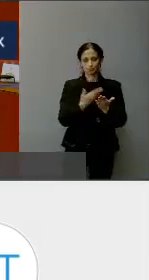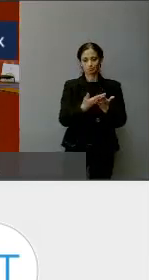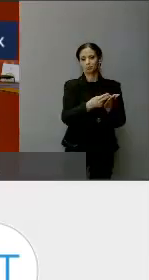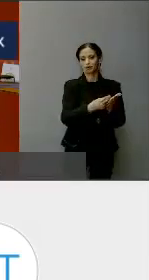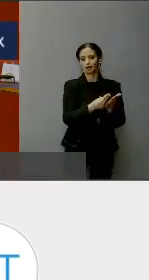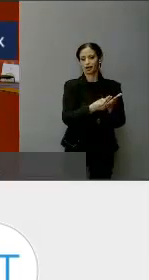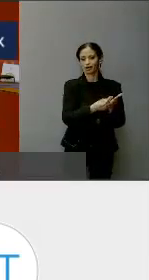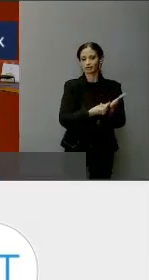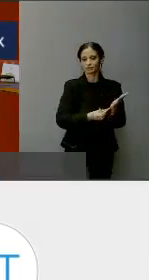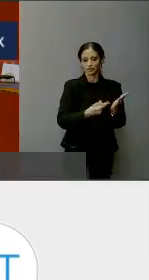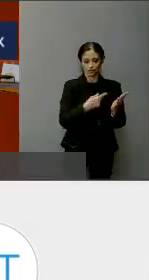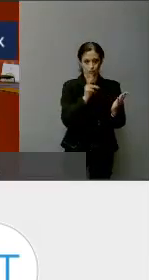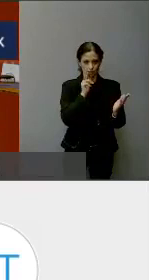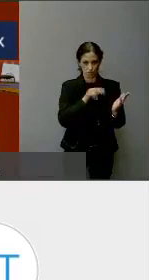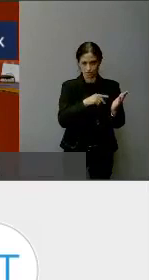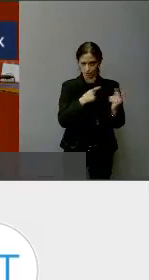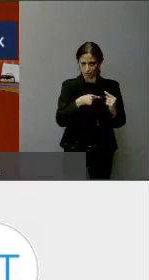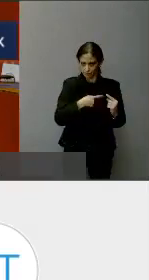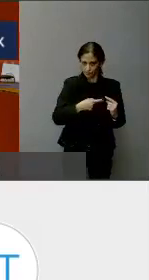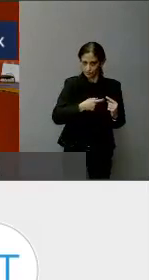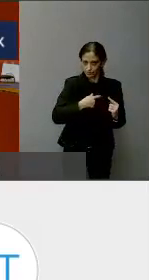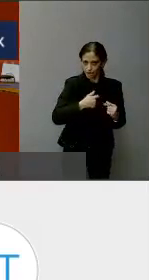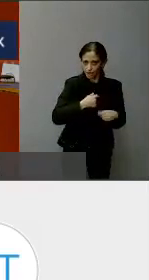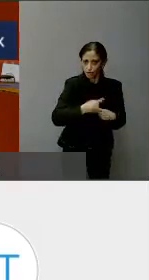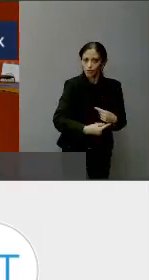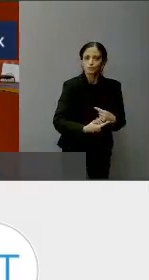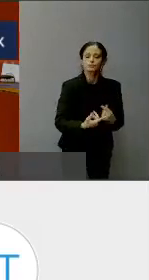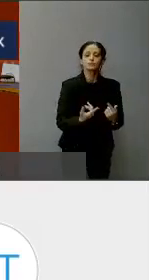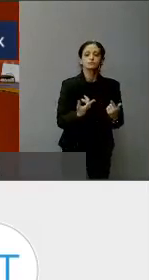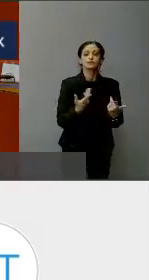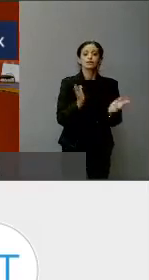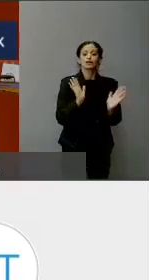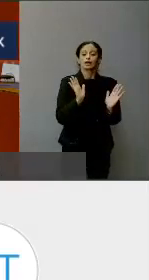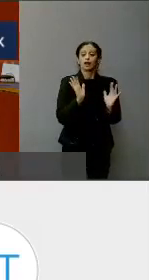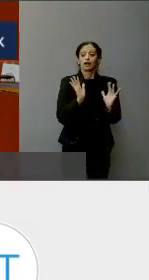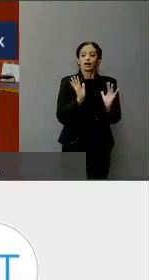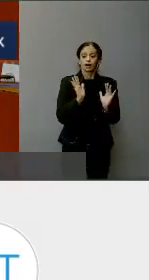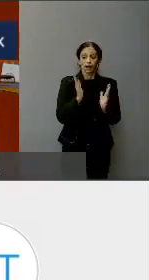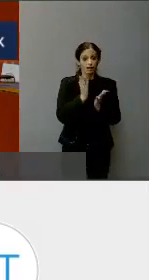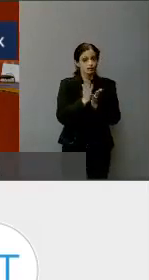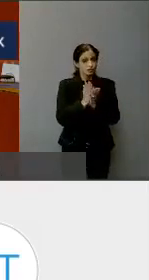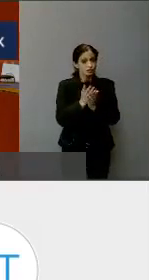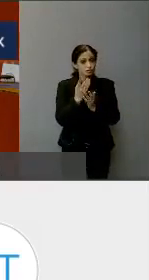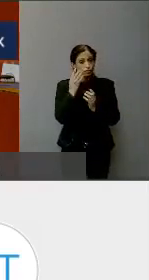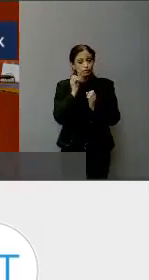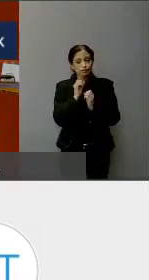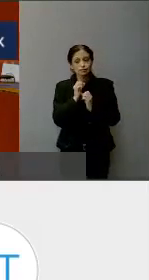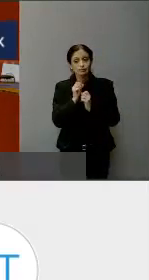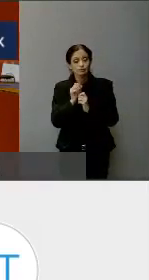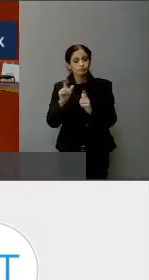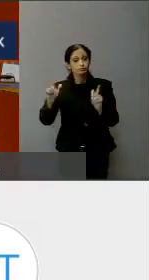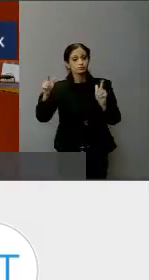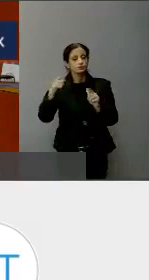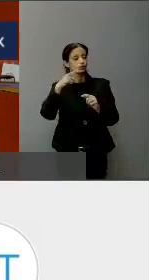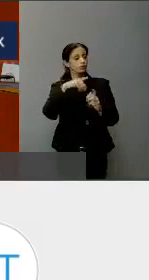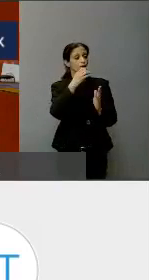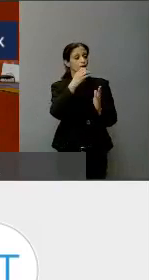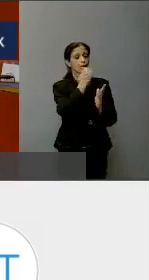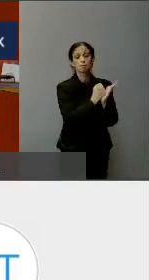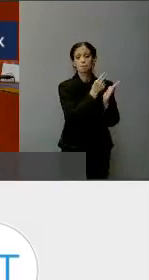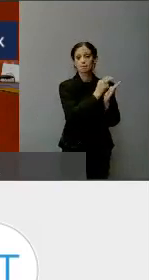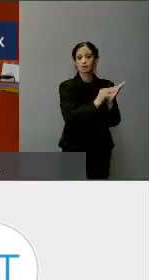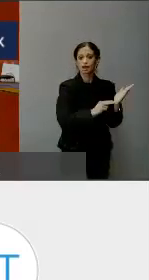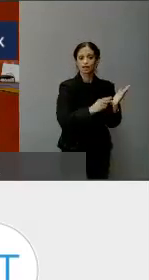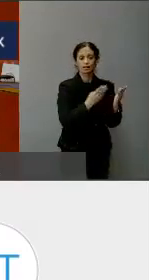che la perdiamo di vista ecco per far passare l'idea che questa pratica si chiuderà stasera e far di tutto